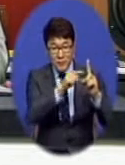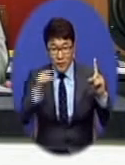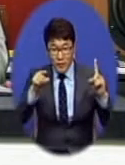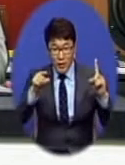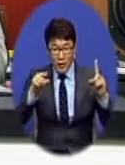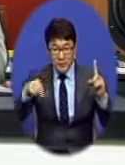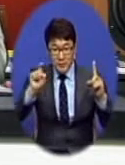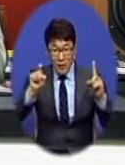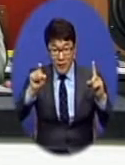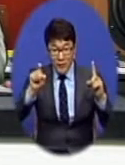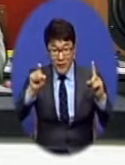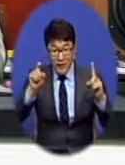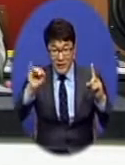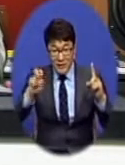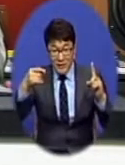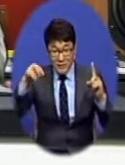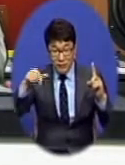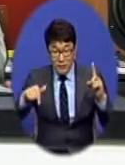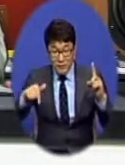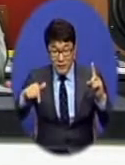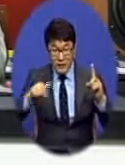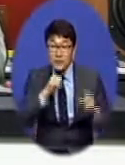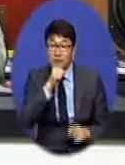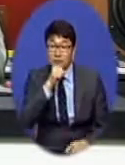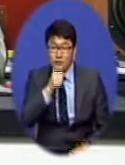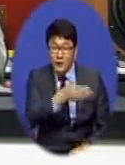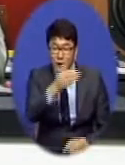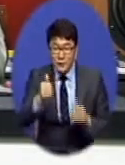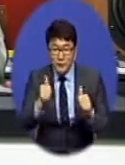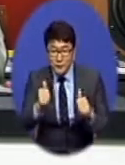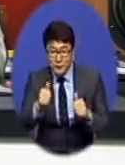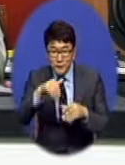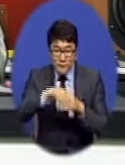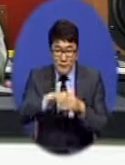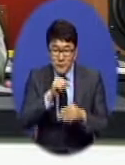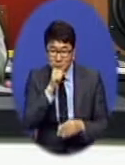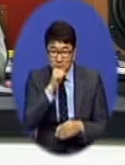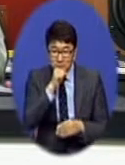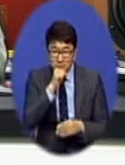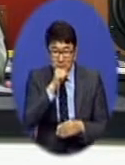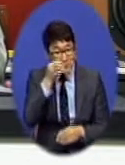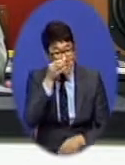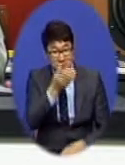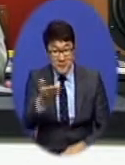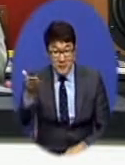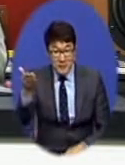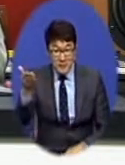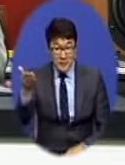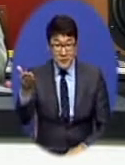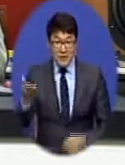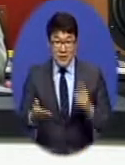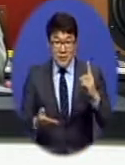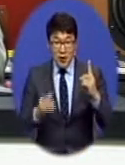1번부터 10번 이미숙님까지의 시청자 심사 집계를 한번 보죠. 네, 네. 자 보여주세요.